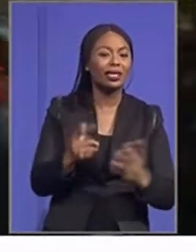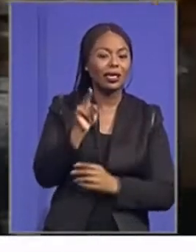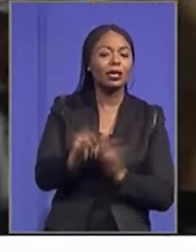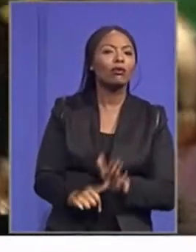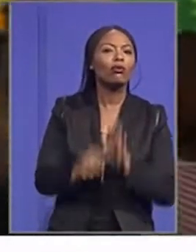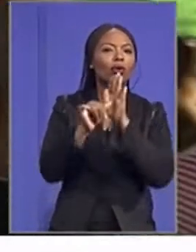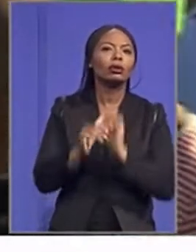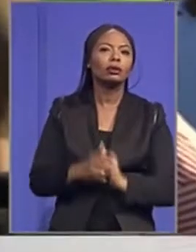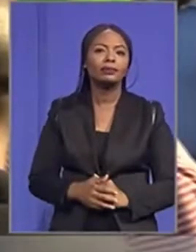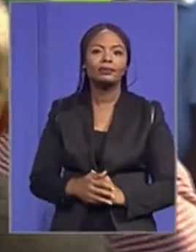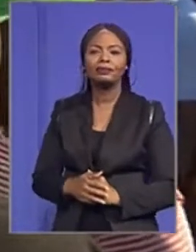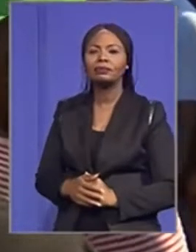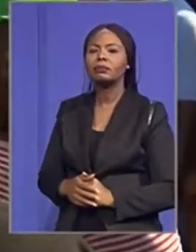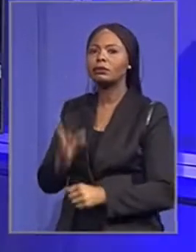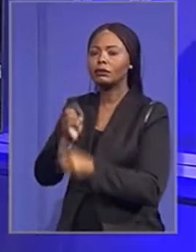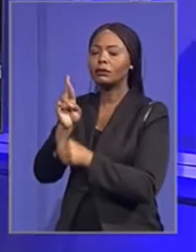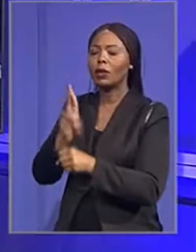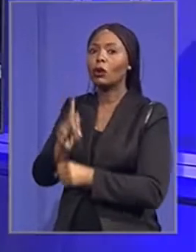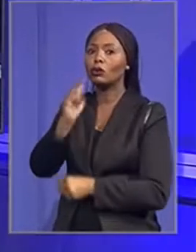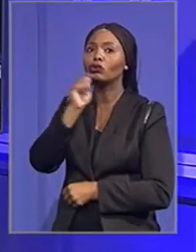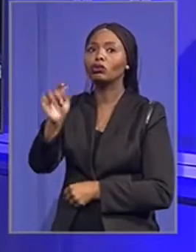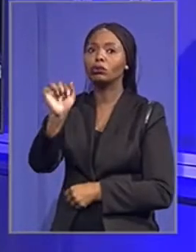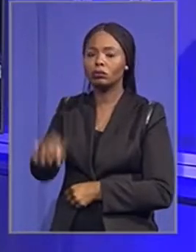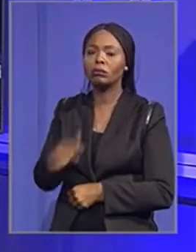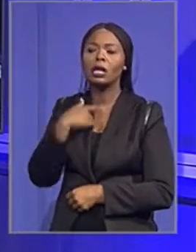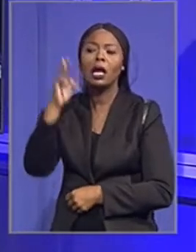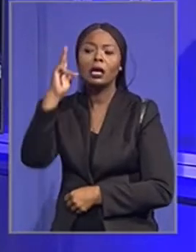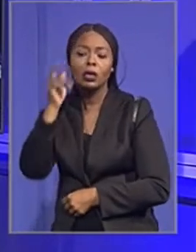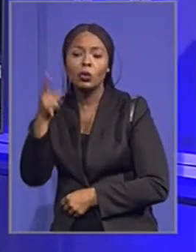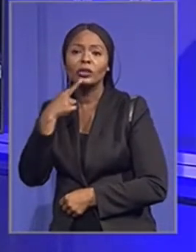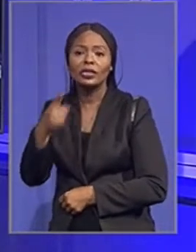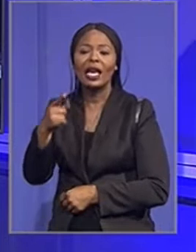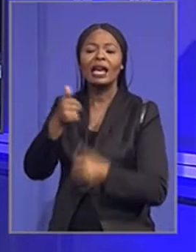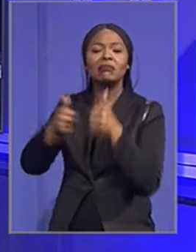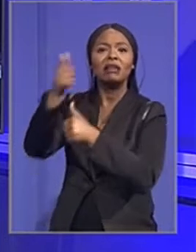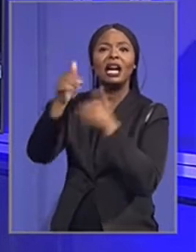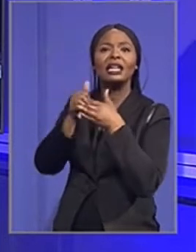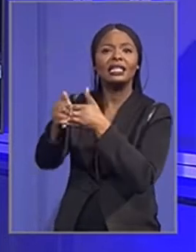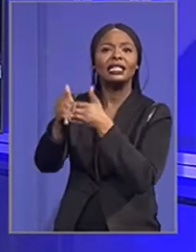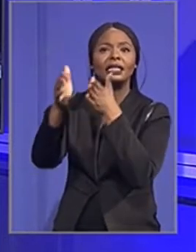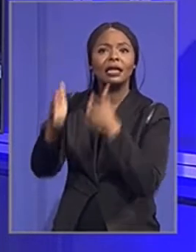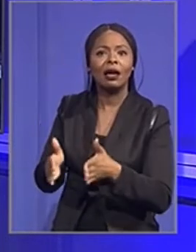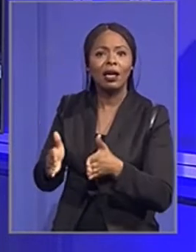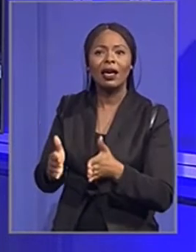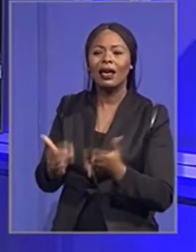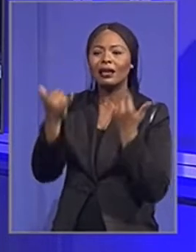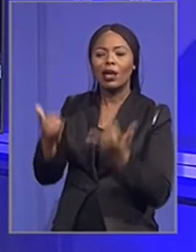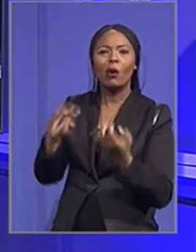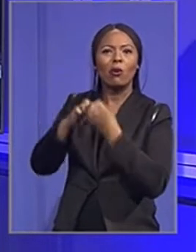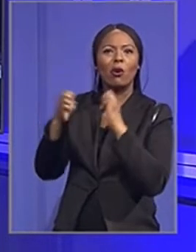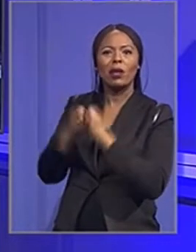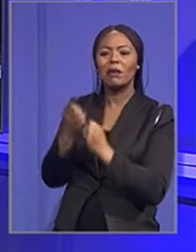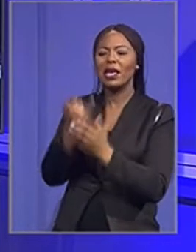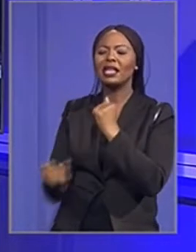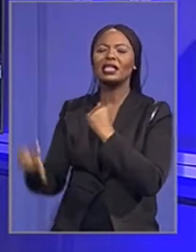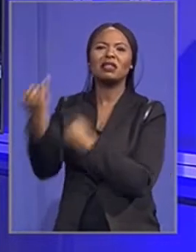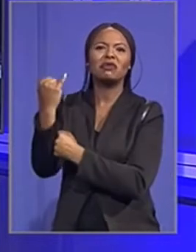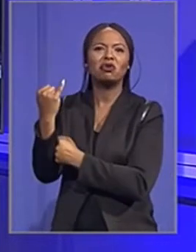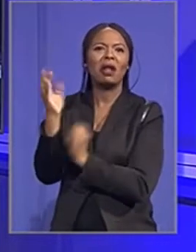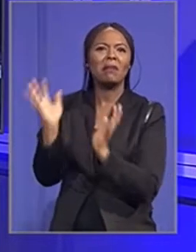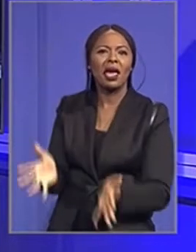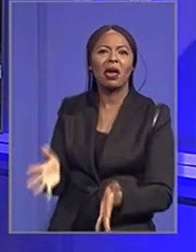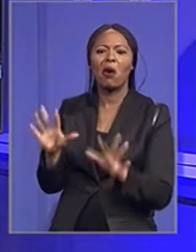ba se lebeletseng. Dr. ke nnete ke utlwa mona o bua ka taba ya boetapele mona ha re bue ha se bothata ba motho a le mong kapa ba mokgatlo